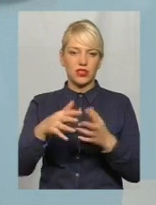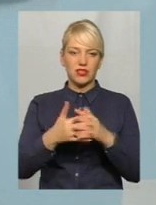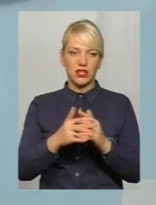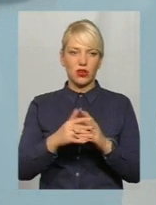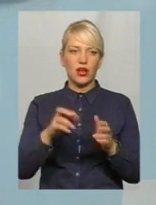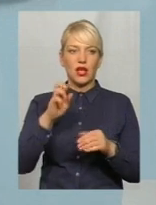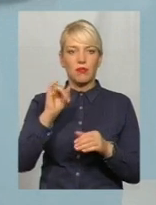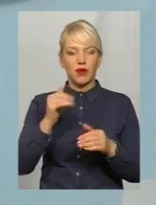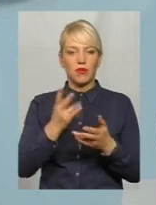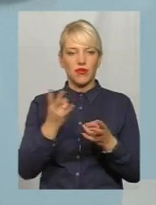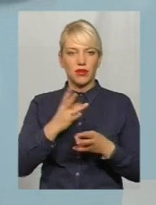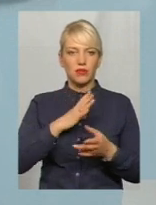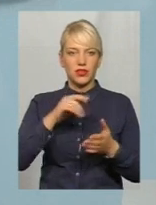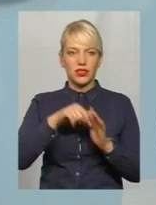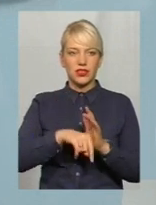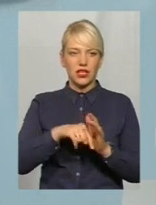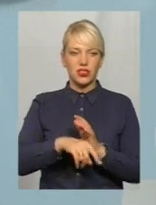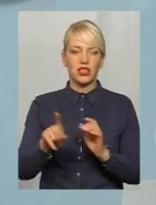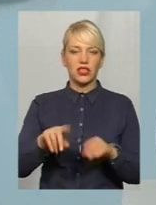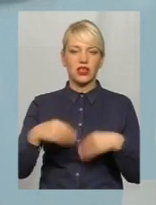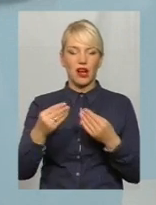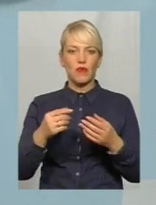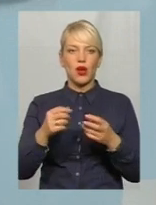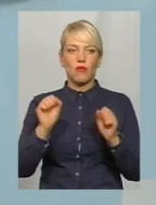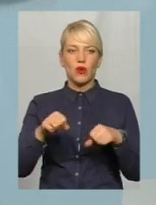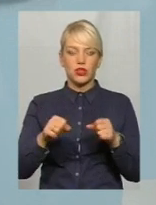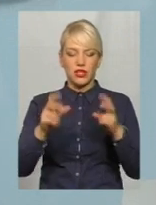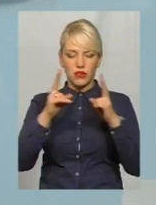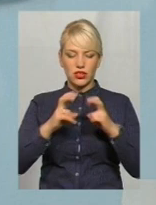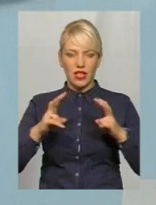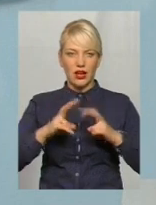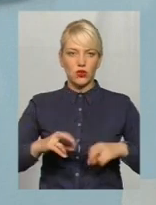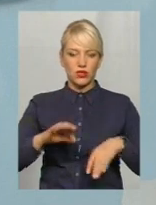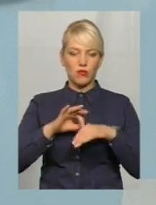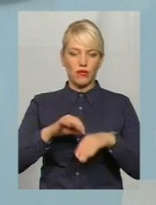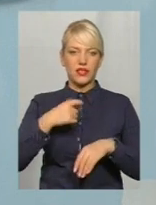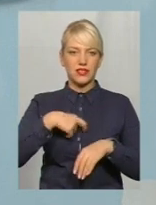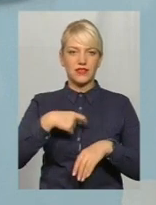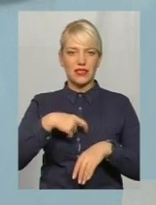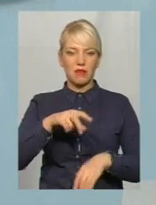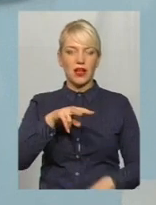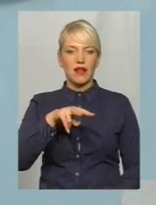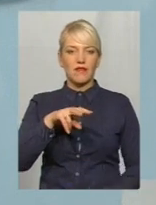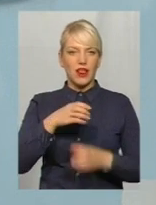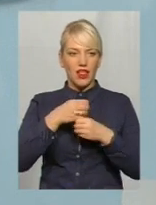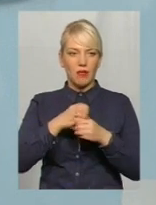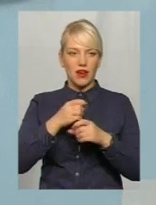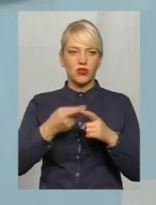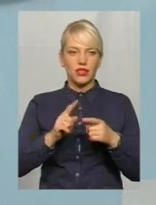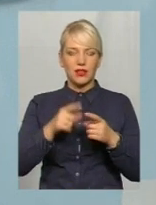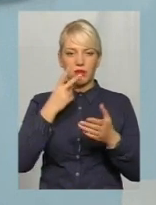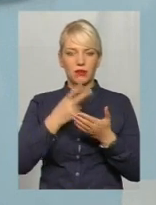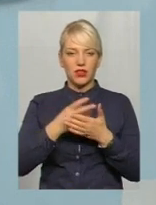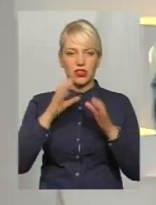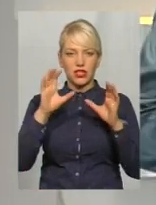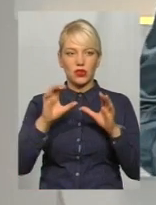б йому можливість провести повний обсяг діагностики в себе в амбулаторії. До речі, це передбачено галузевими документами.